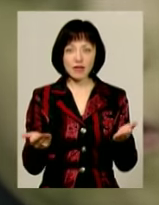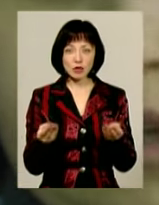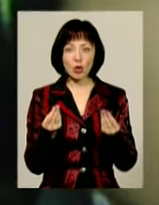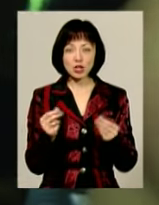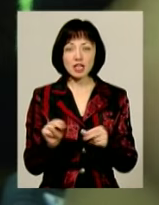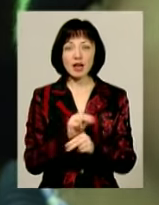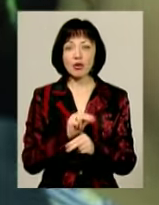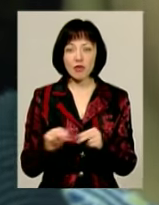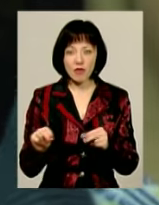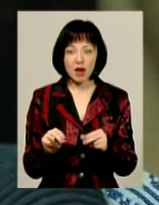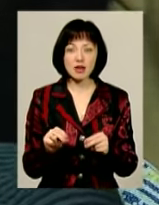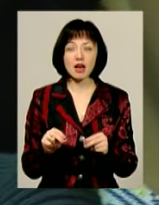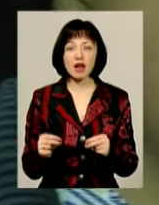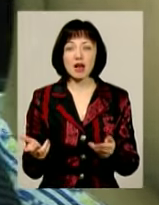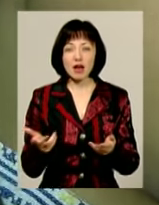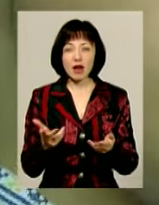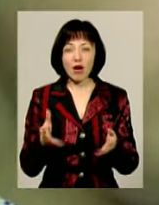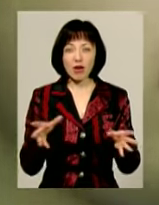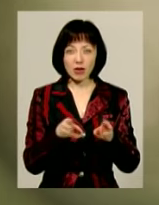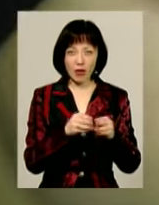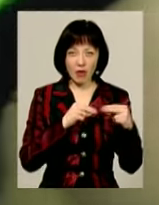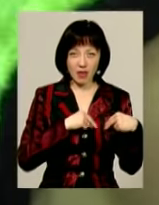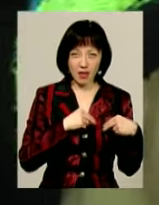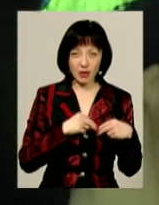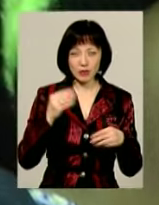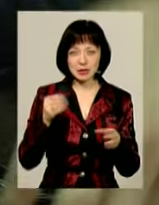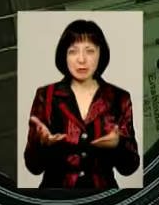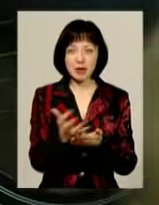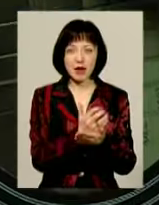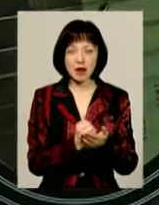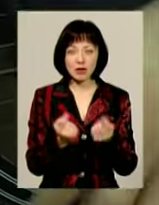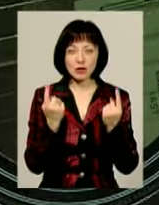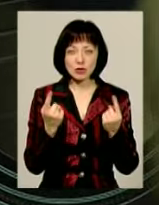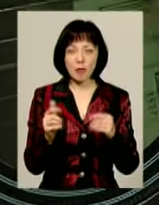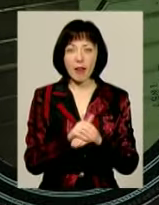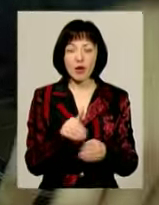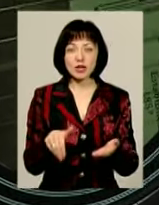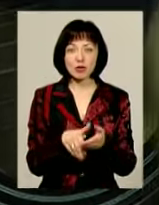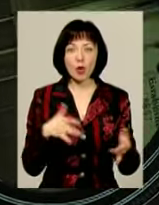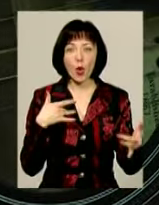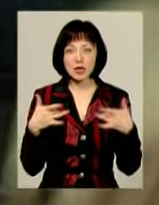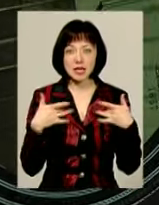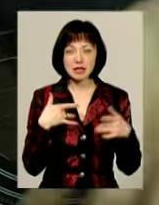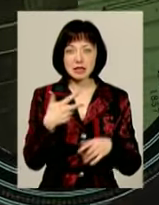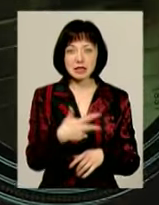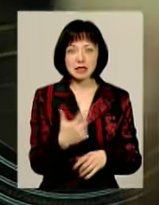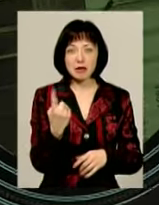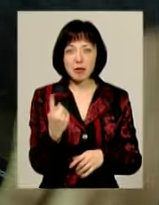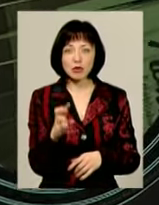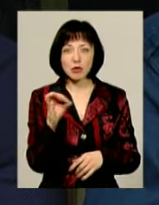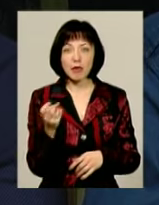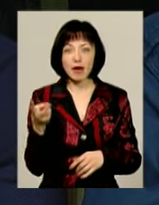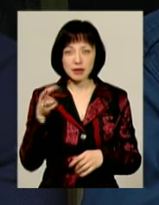на лікування колеги й однодумці Артема з Мистецької сотні збиратимуть на грандіозному благодійному концерті 31